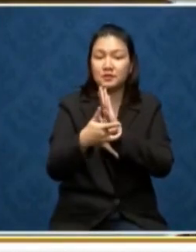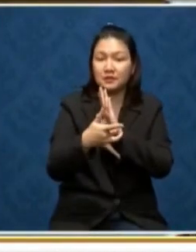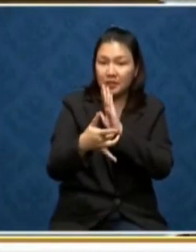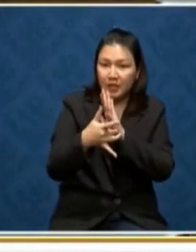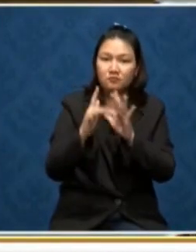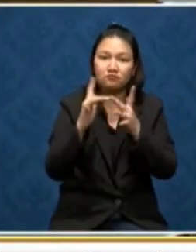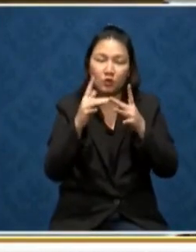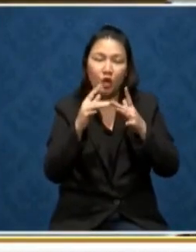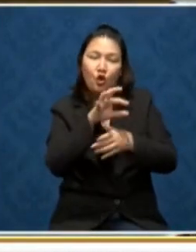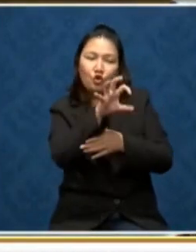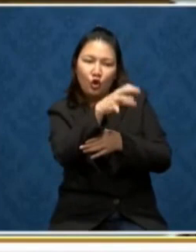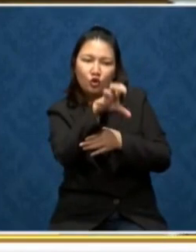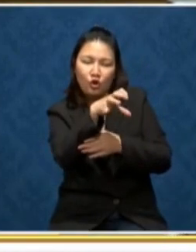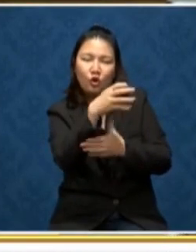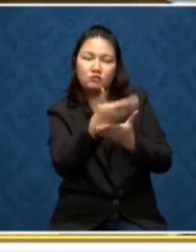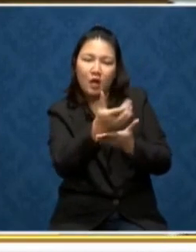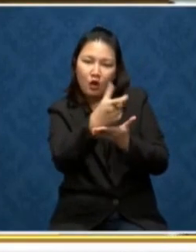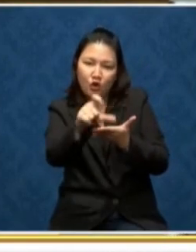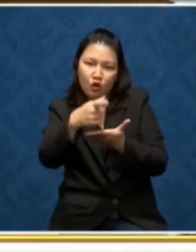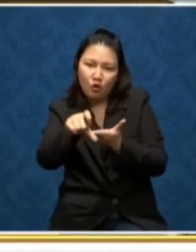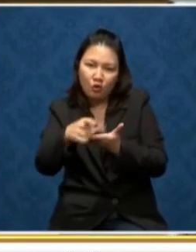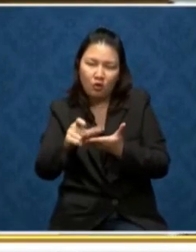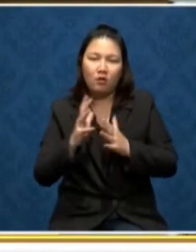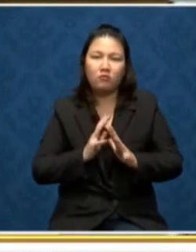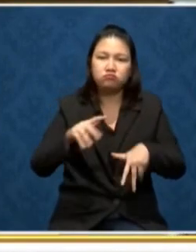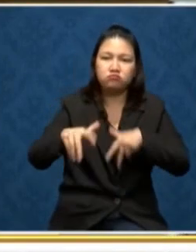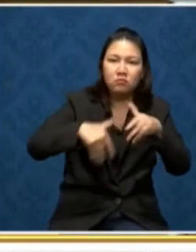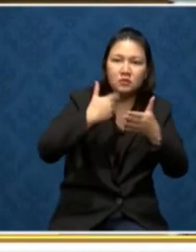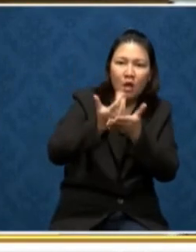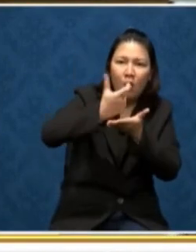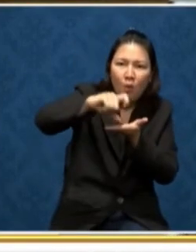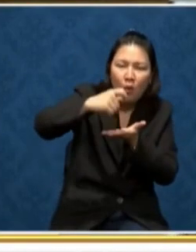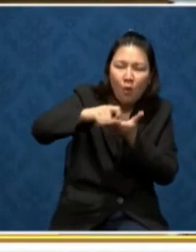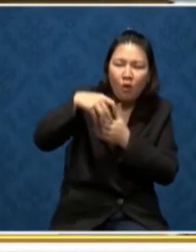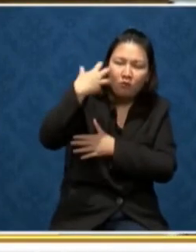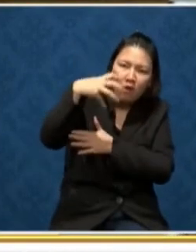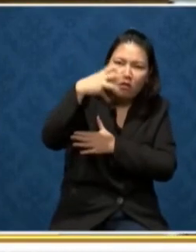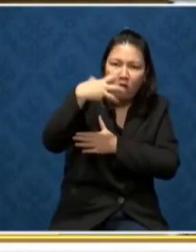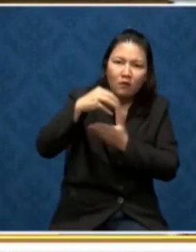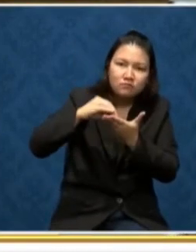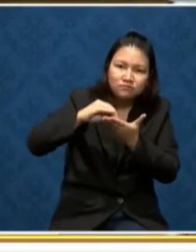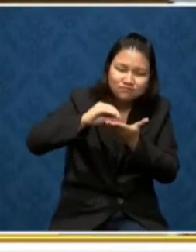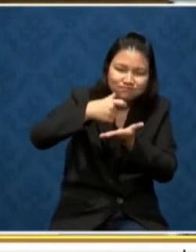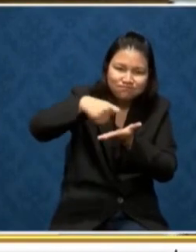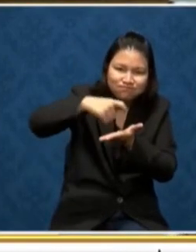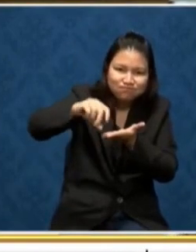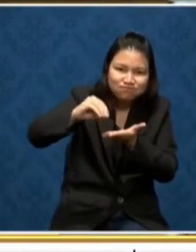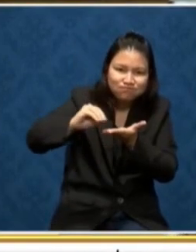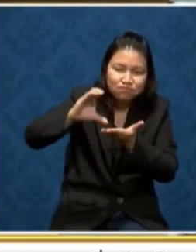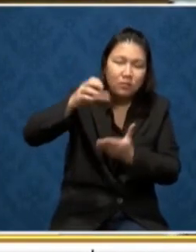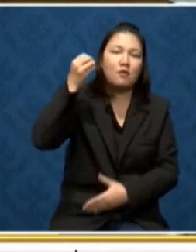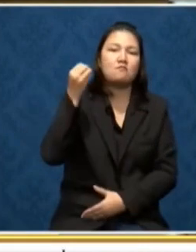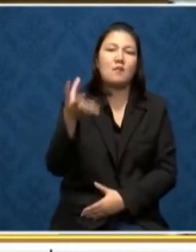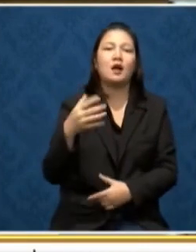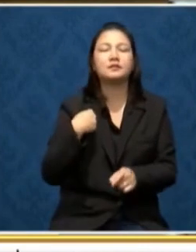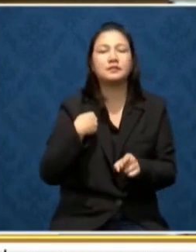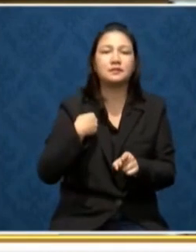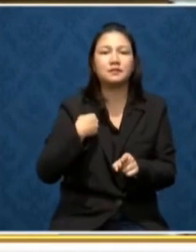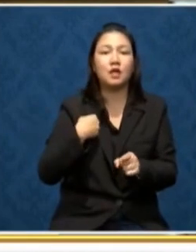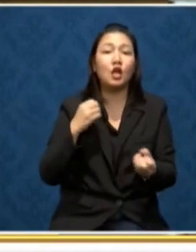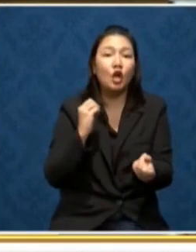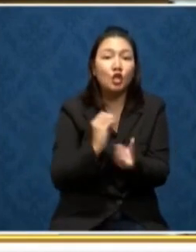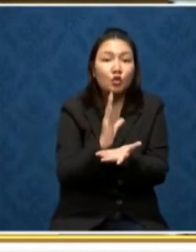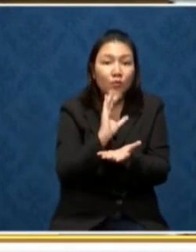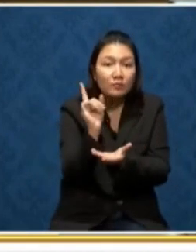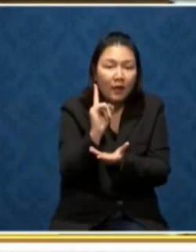ื่นอีกมากมายสร้างความเสียหายต่อทรัสนของพน้ประชาชนที่ถูกหอกเป็จำนวมากซึ่ถือเป็นปัญหาทงด้านคามมน